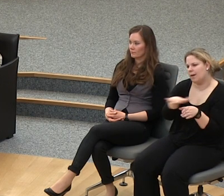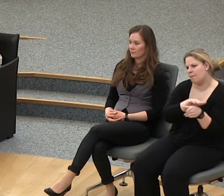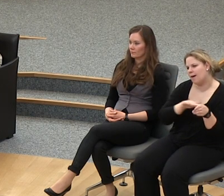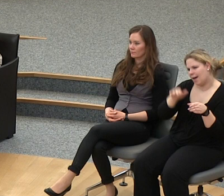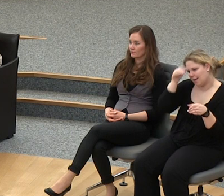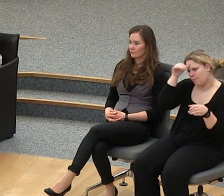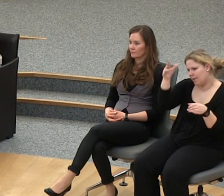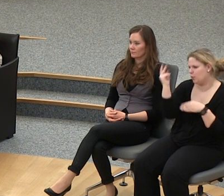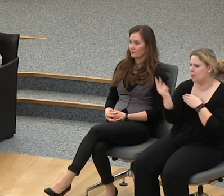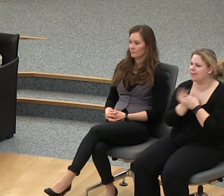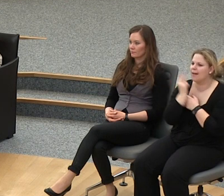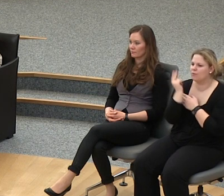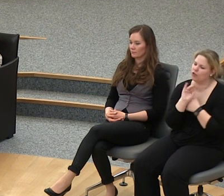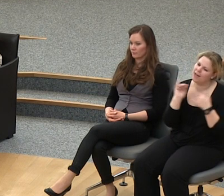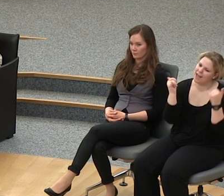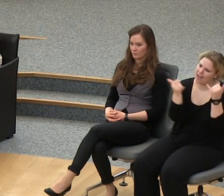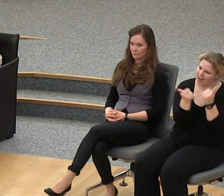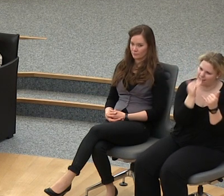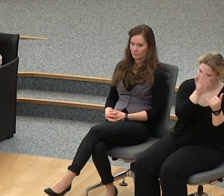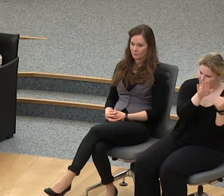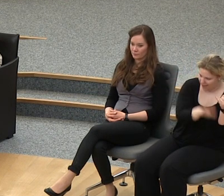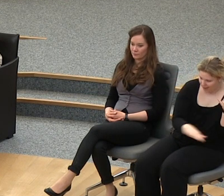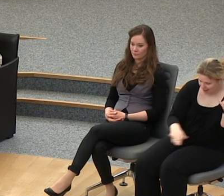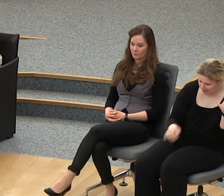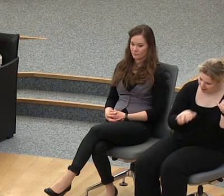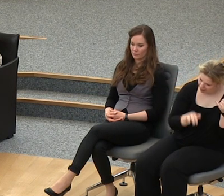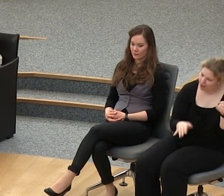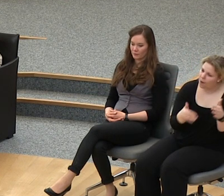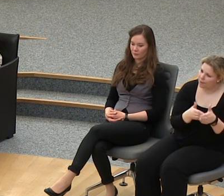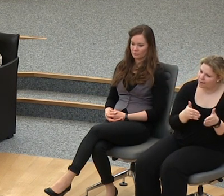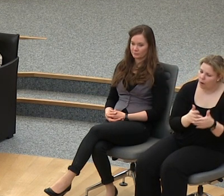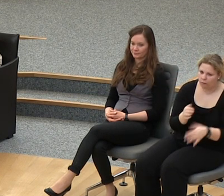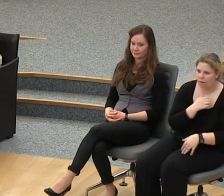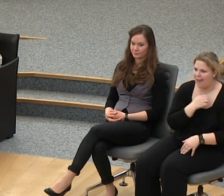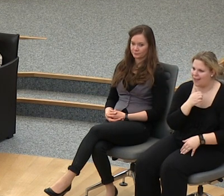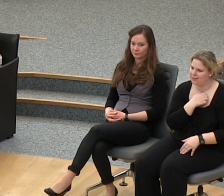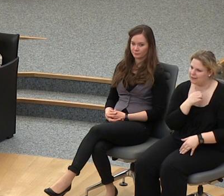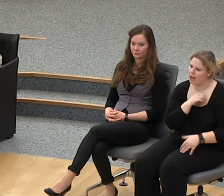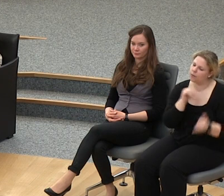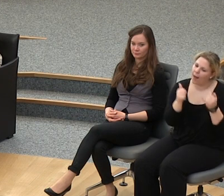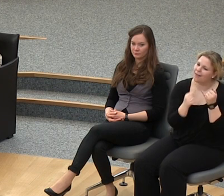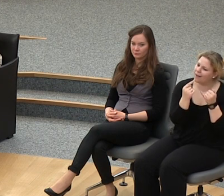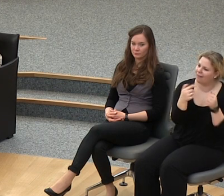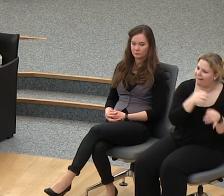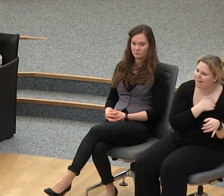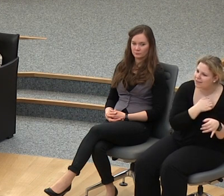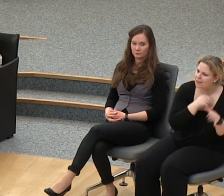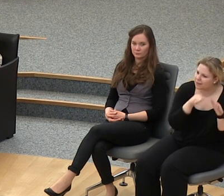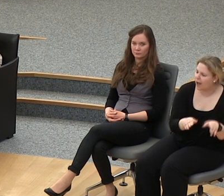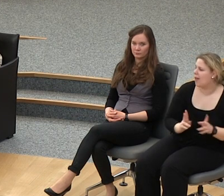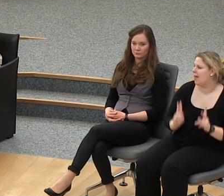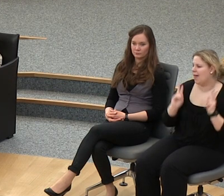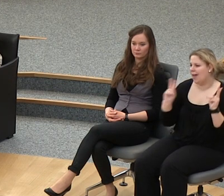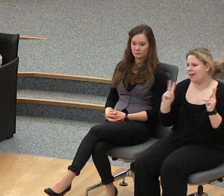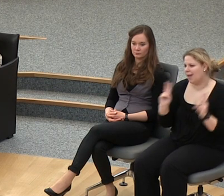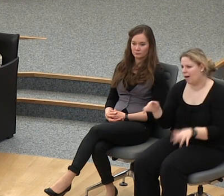Eltern von Kindern mit Behinderungen Ängste vorhanden sind, als auch bei den Lehrern. Ich konnte mich gestern auf